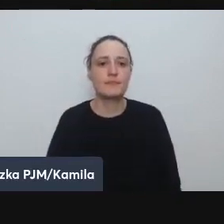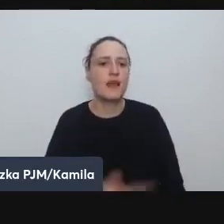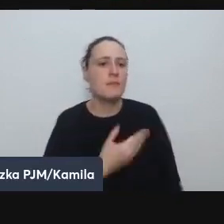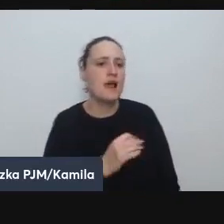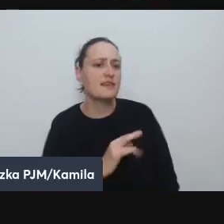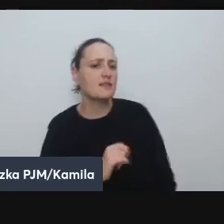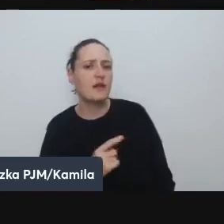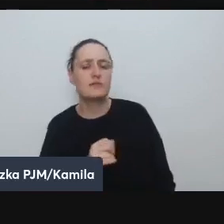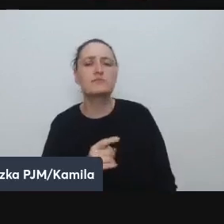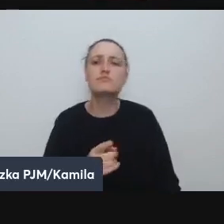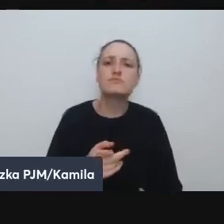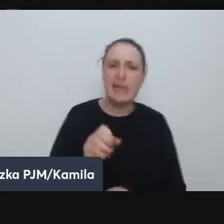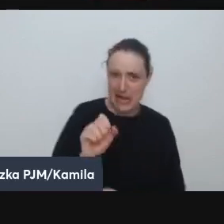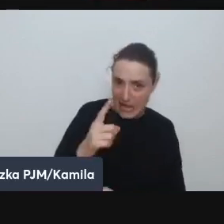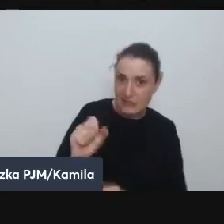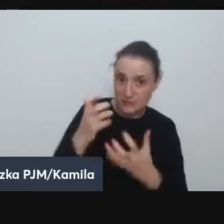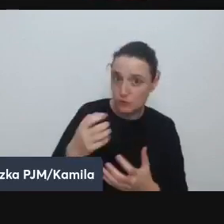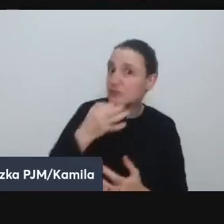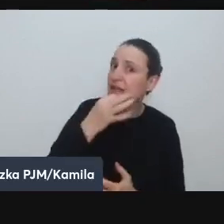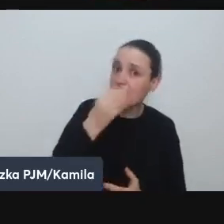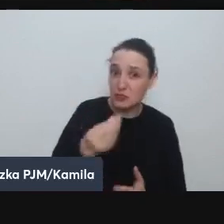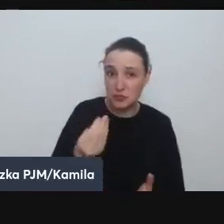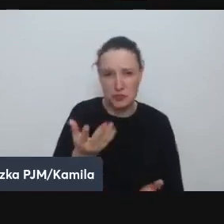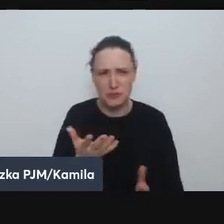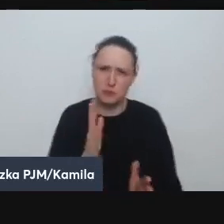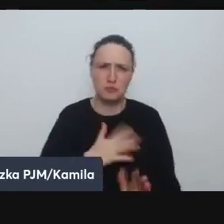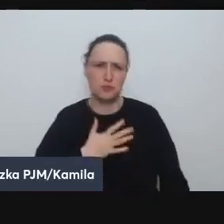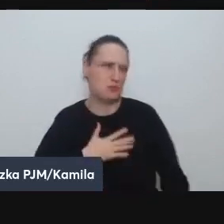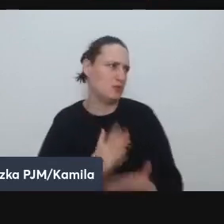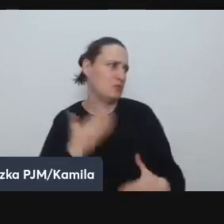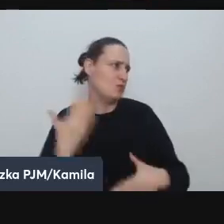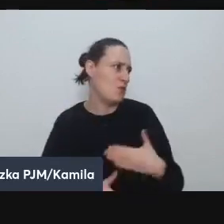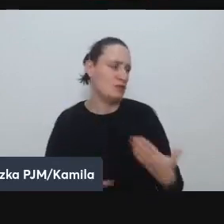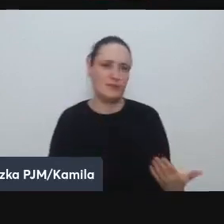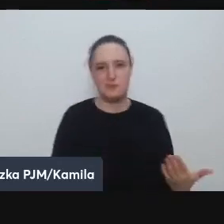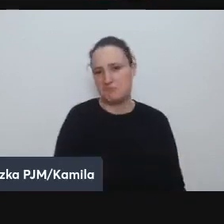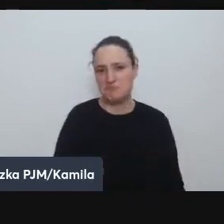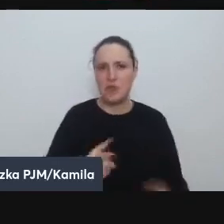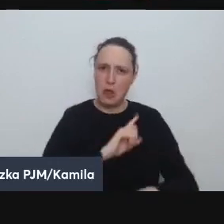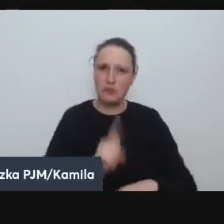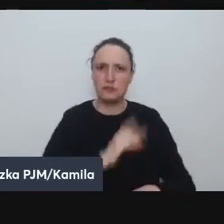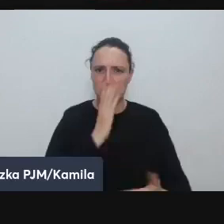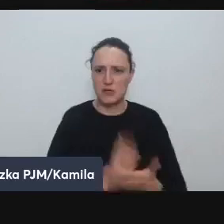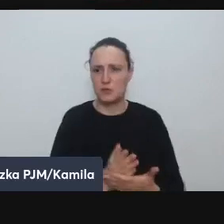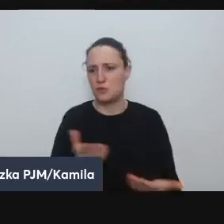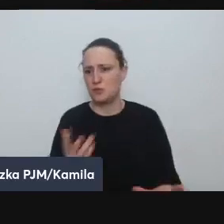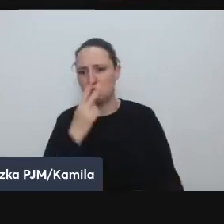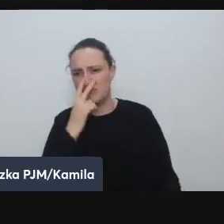coś zapytać, bo ja czuję, że może powinniśmy właśnie kończyć, skoro przekroczyliśmy jednak tę godzinę, a pytań widzę,